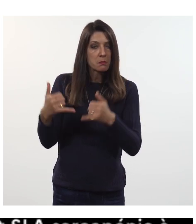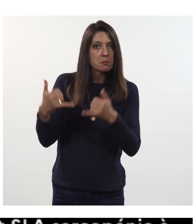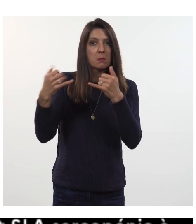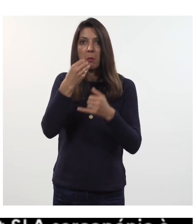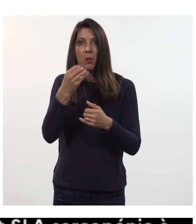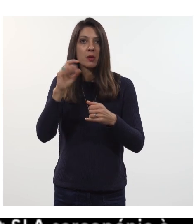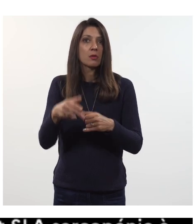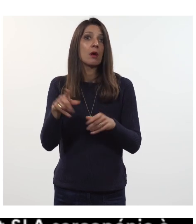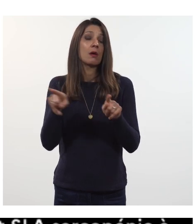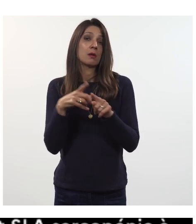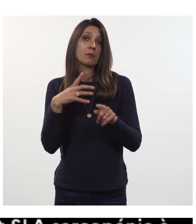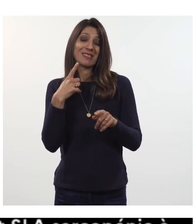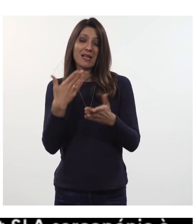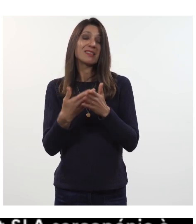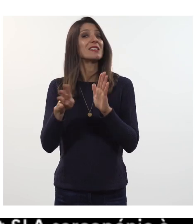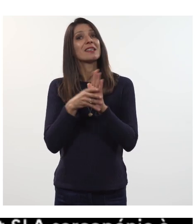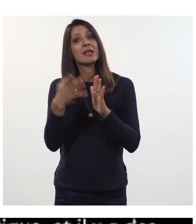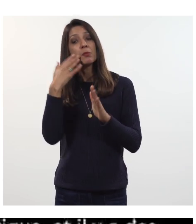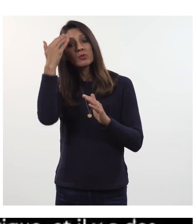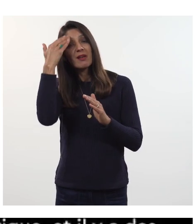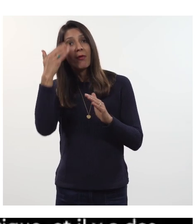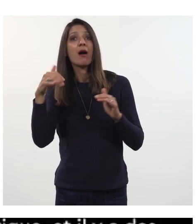sévérité, ce n'est pas un critère de diagnostic.